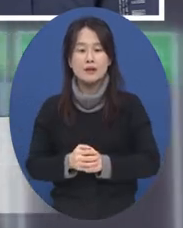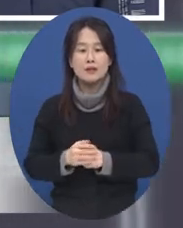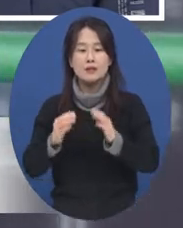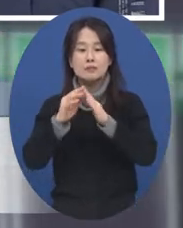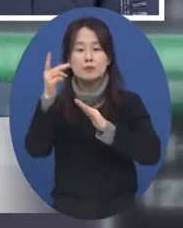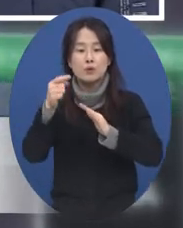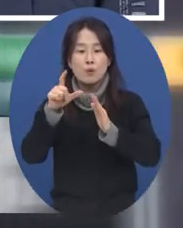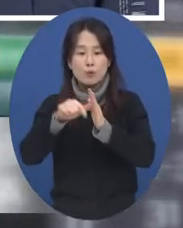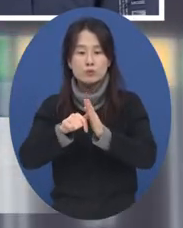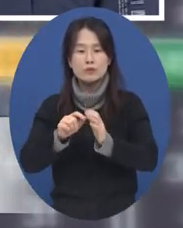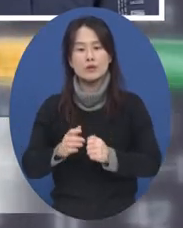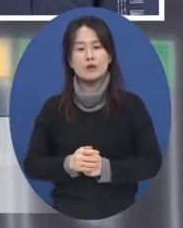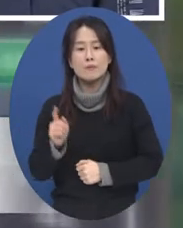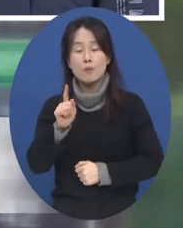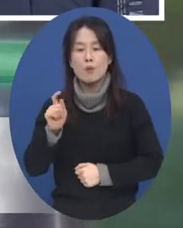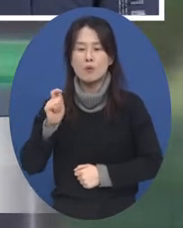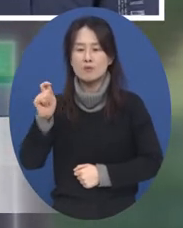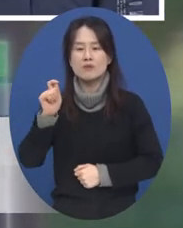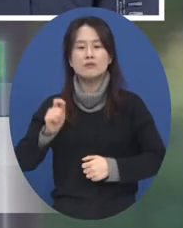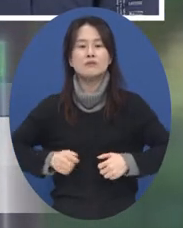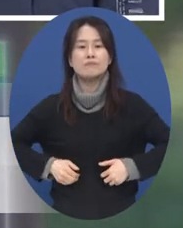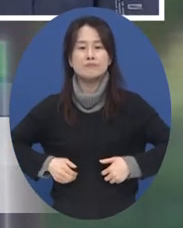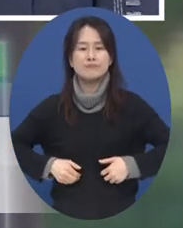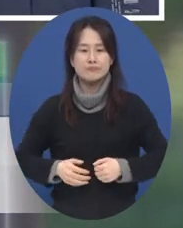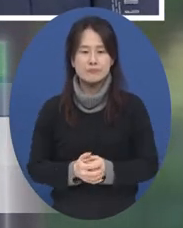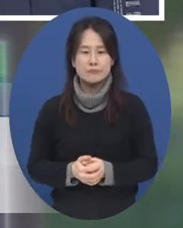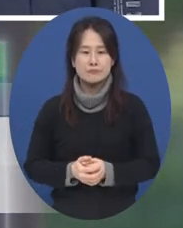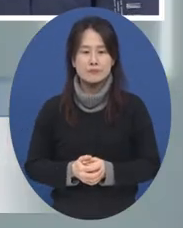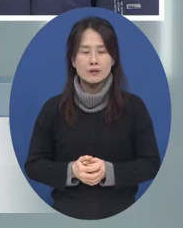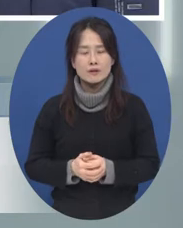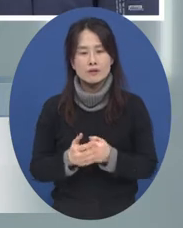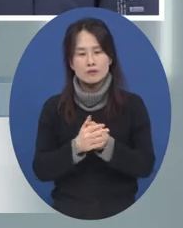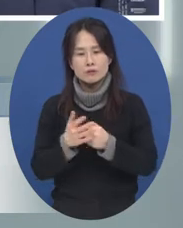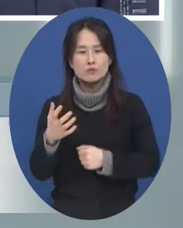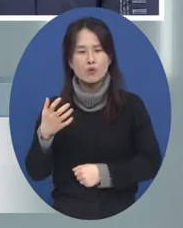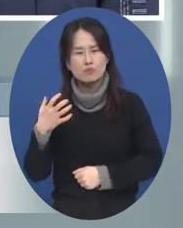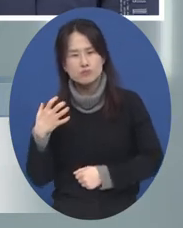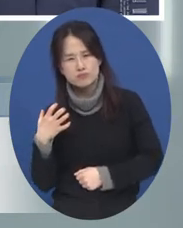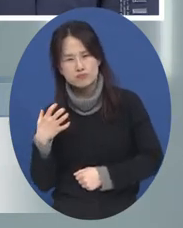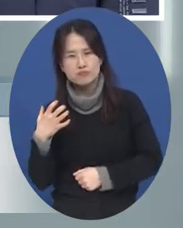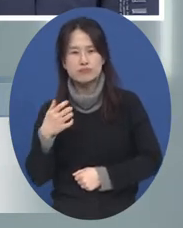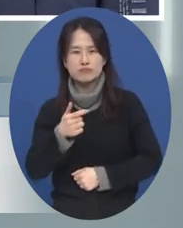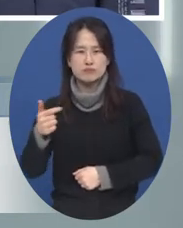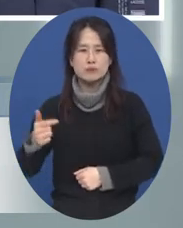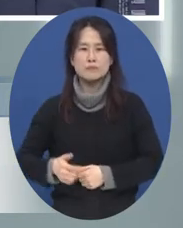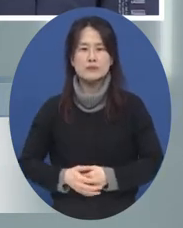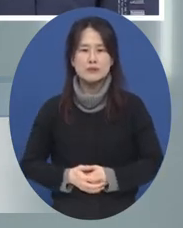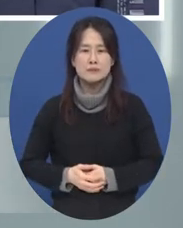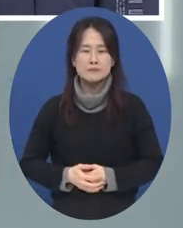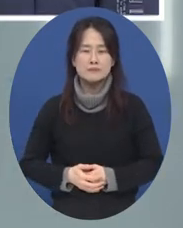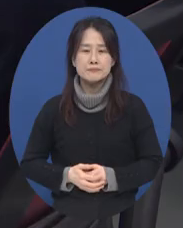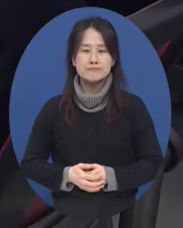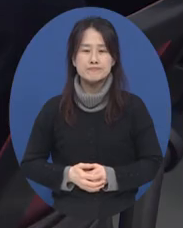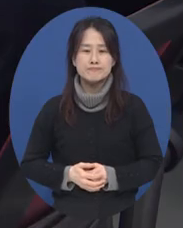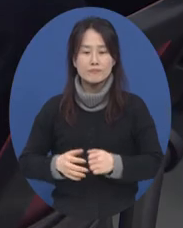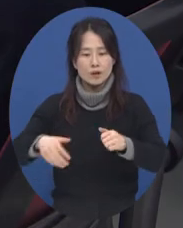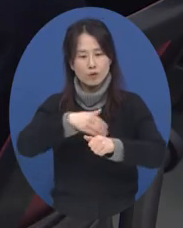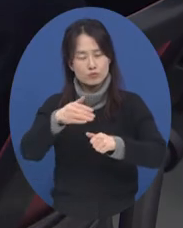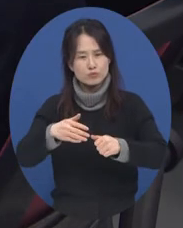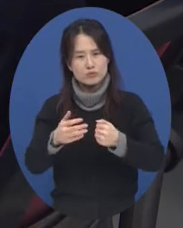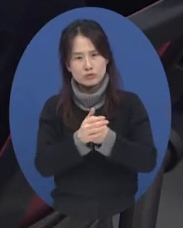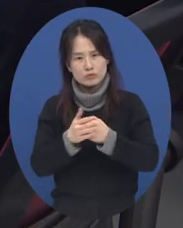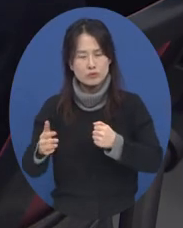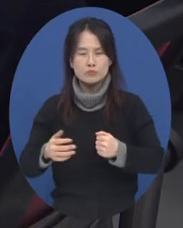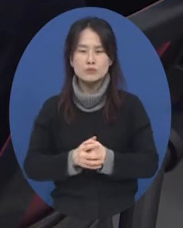진짜 퇴근할 때도 영향을 미쳐서 진짜 택시를 타고 이래야 되거든요. 그러면 진짜 부담이 많이 되죠.